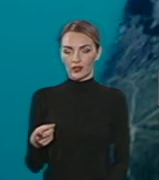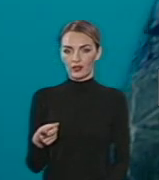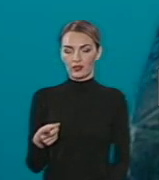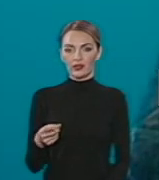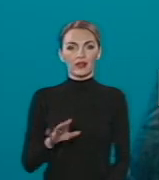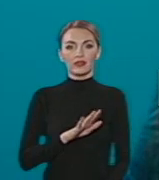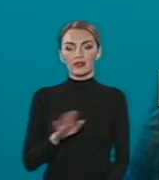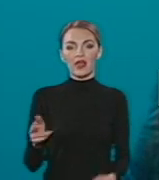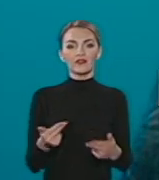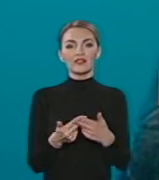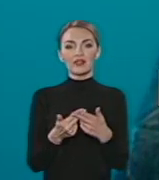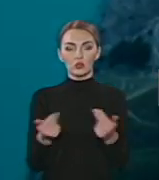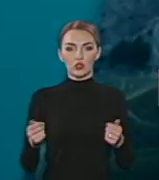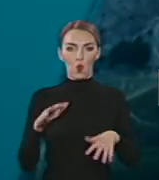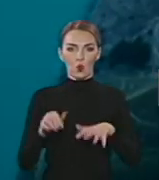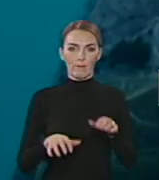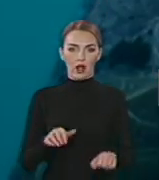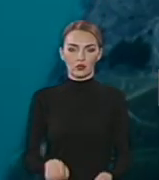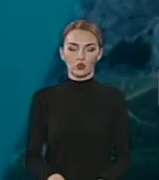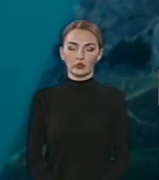не визнаючи окупацію? Ну,